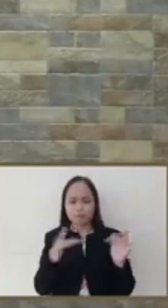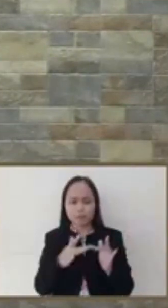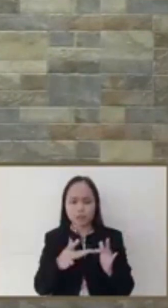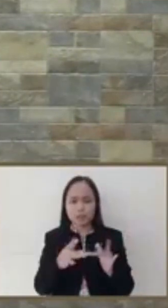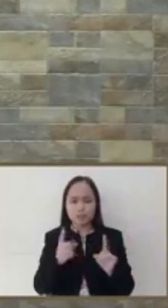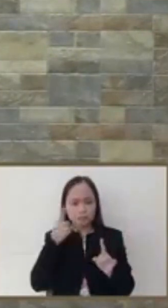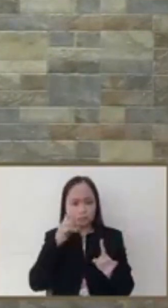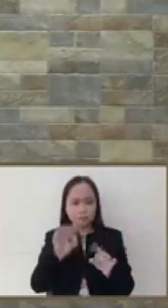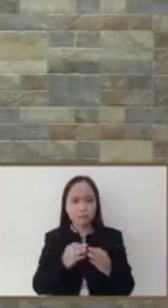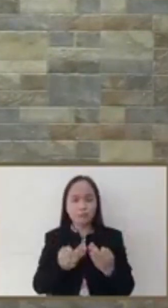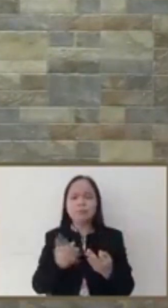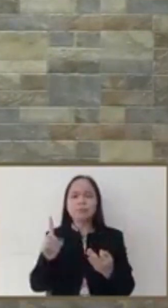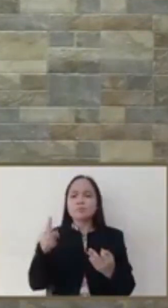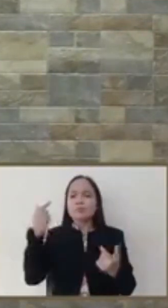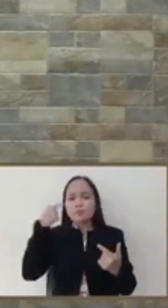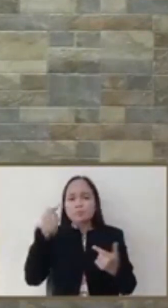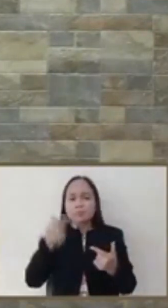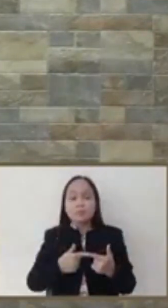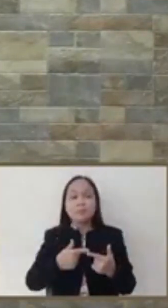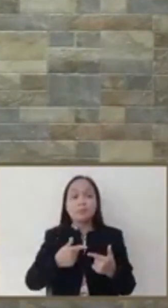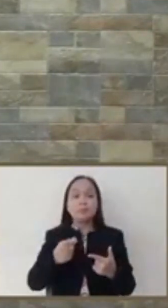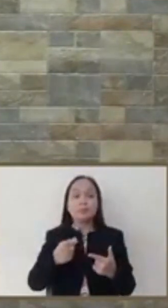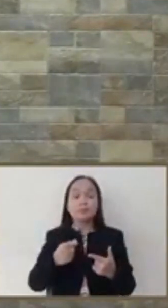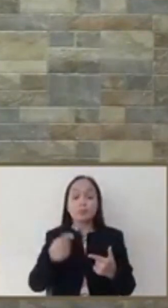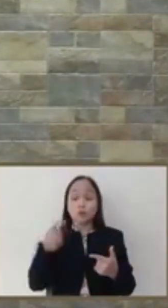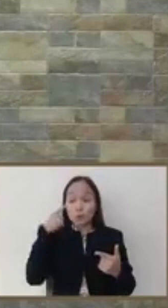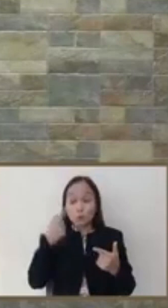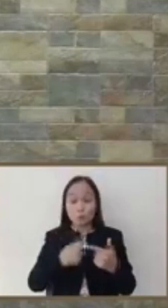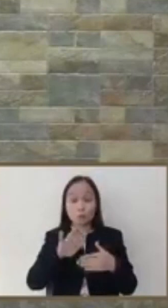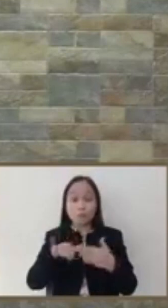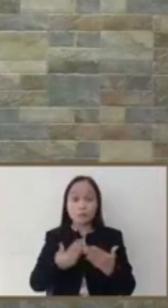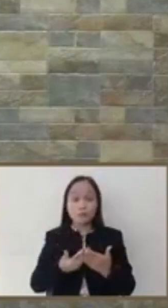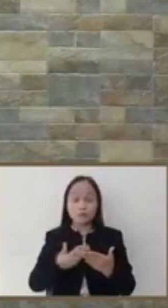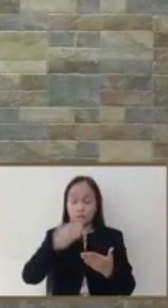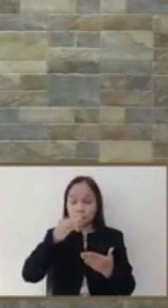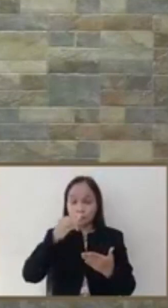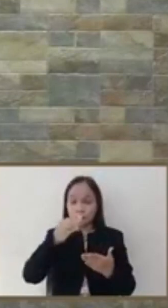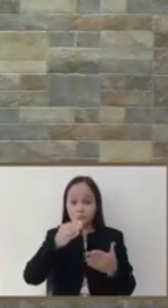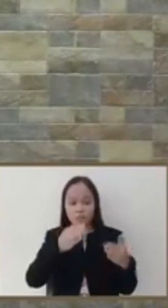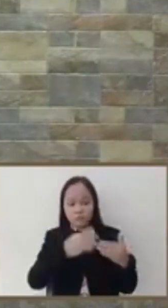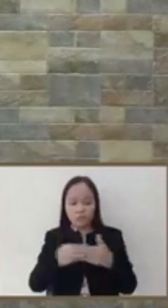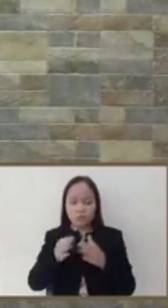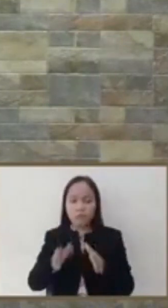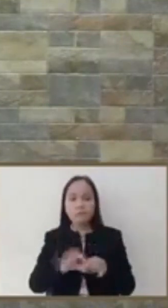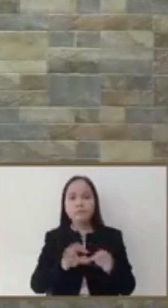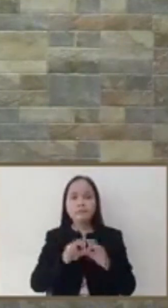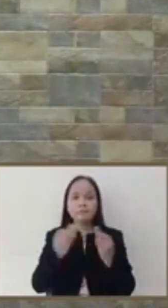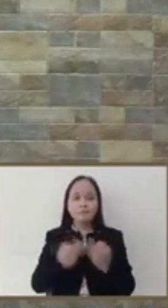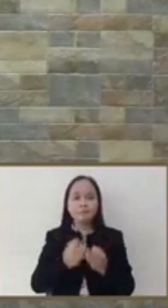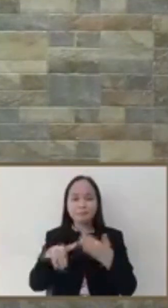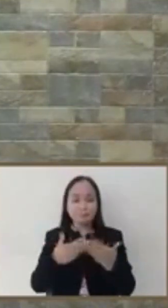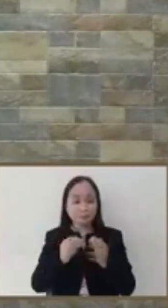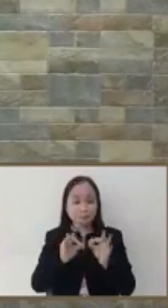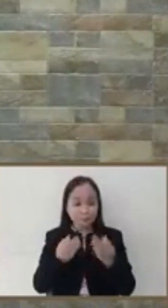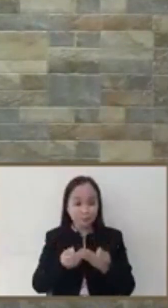Alright, listen now. The goal of every head of the family is for your family, all of the members of the family, to get